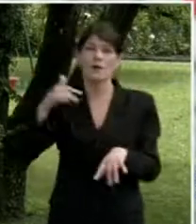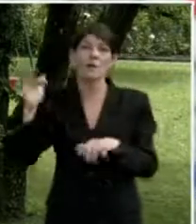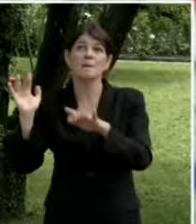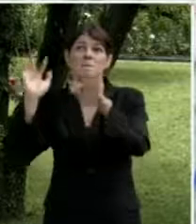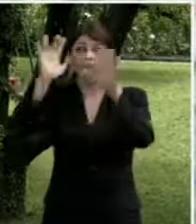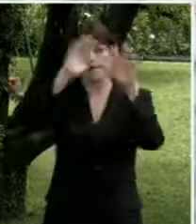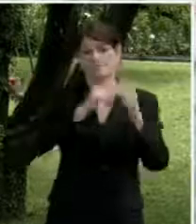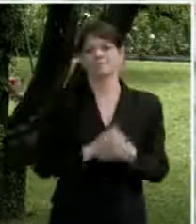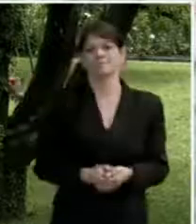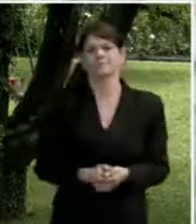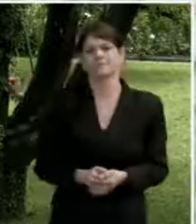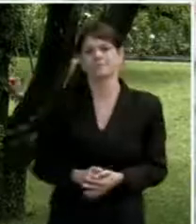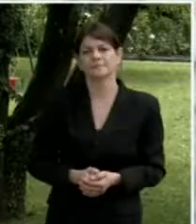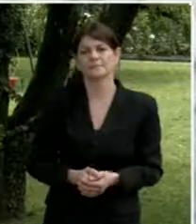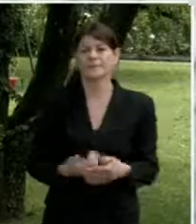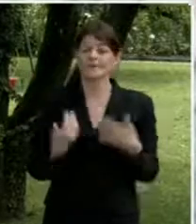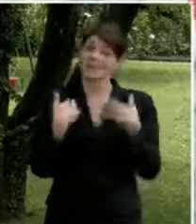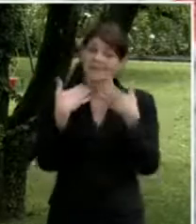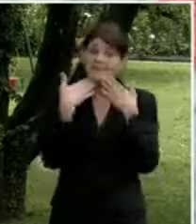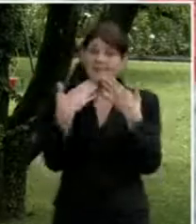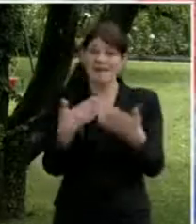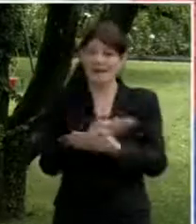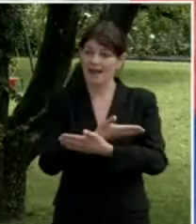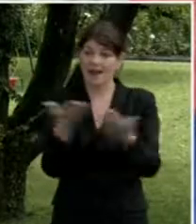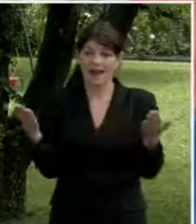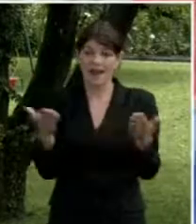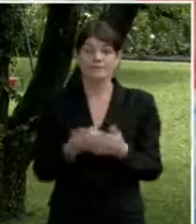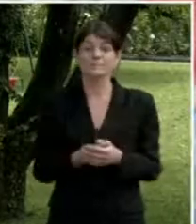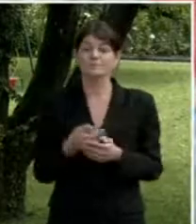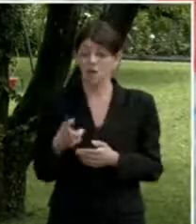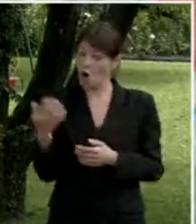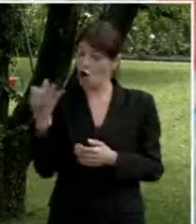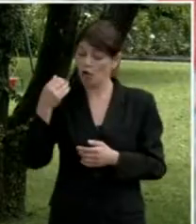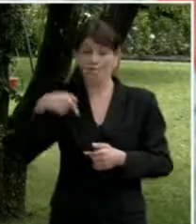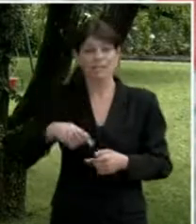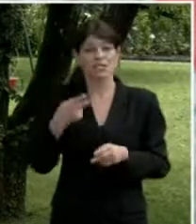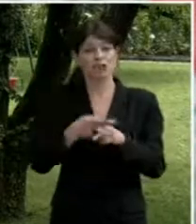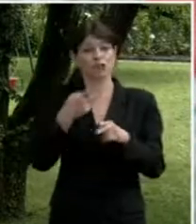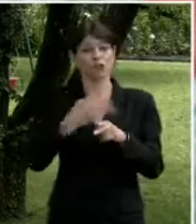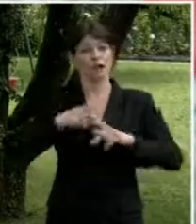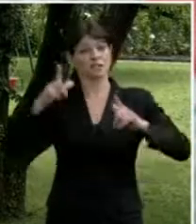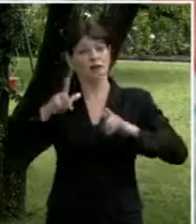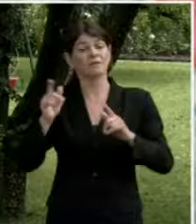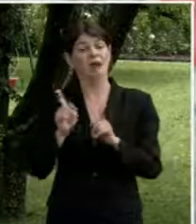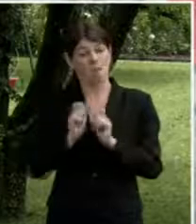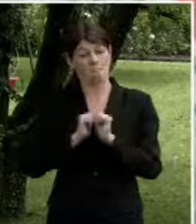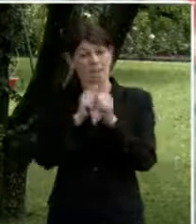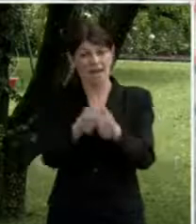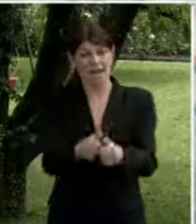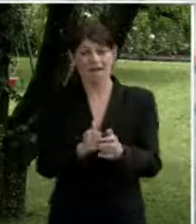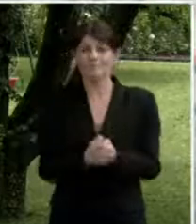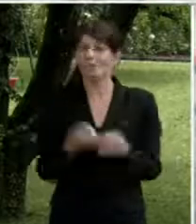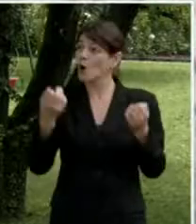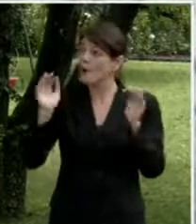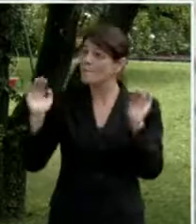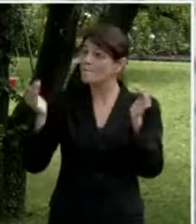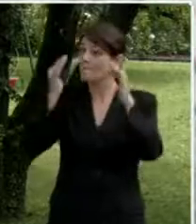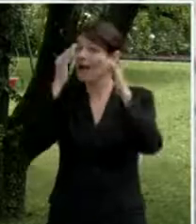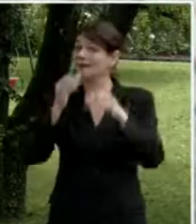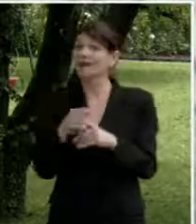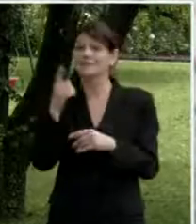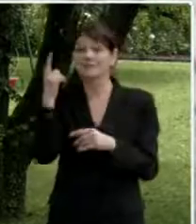empor. Ich danke alle, die heute diesen Staatsakt begleiten oder in den Bergen ihre